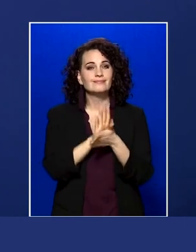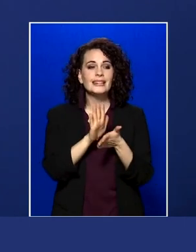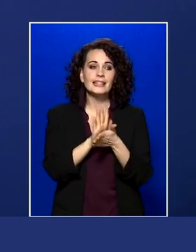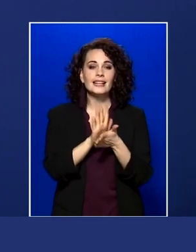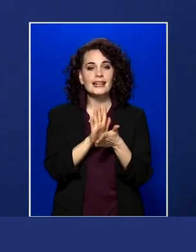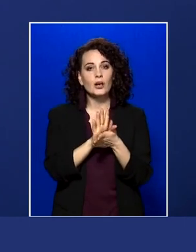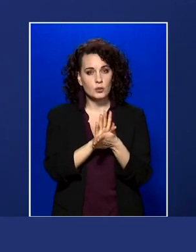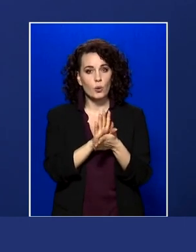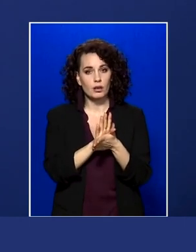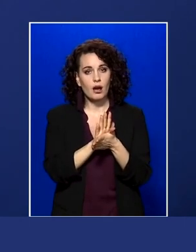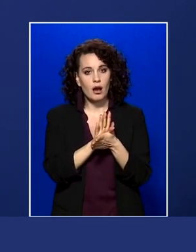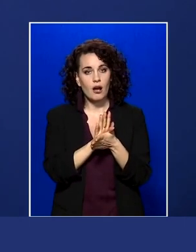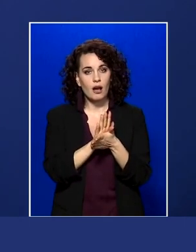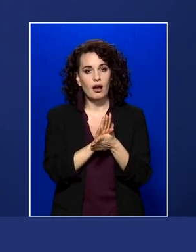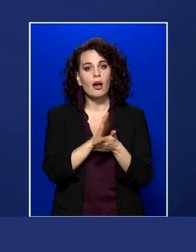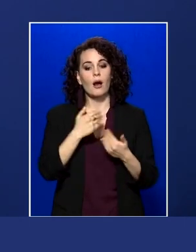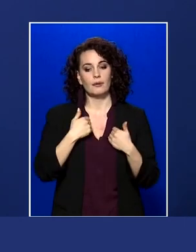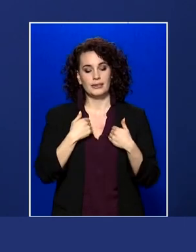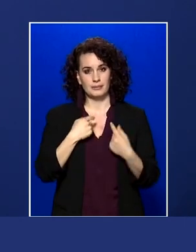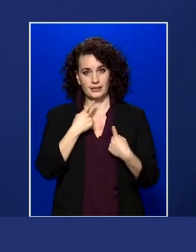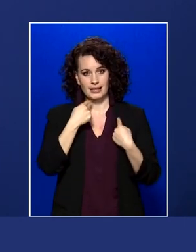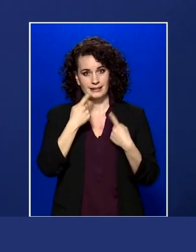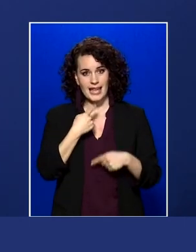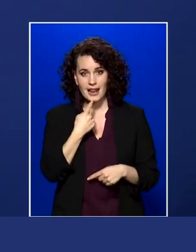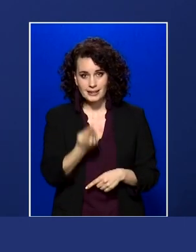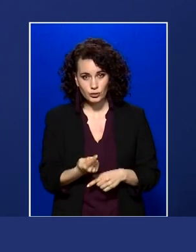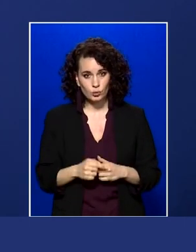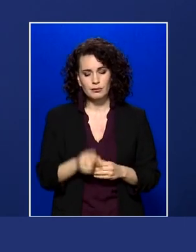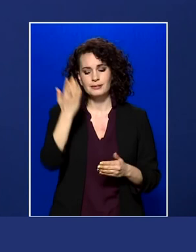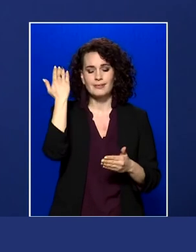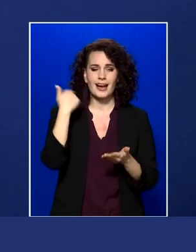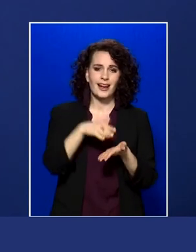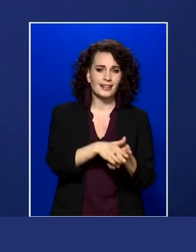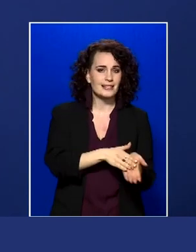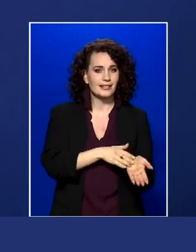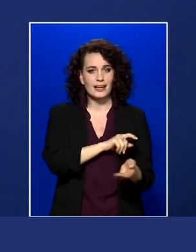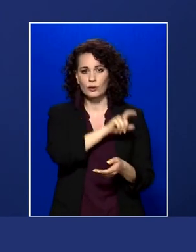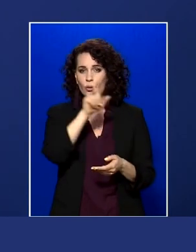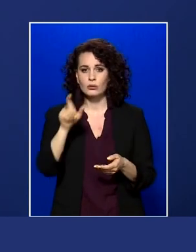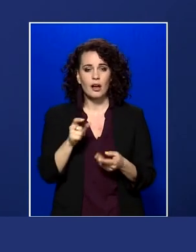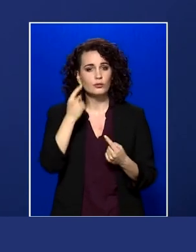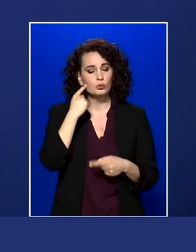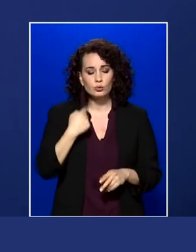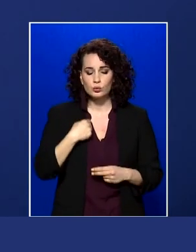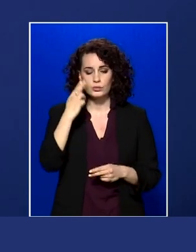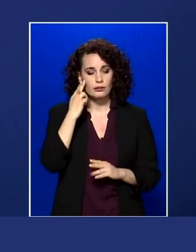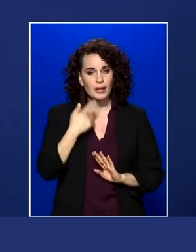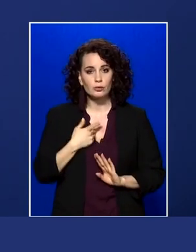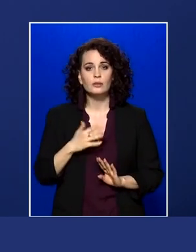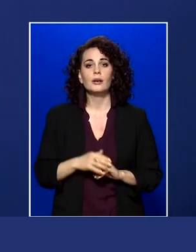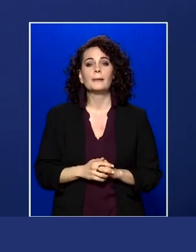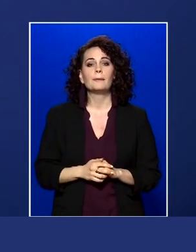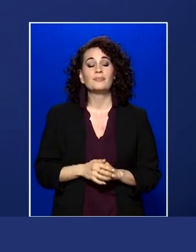illetve igazolja azt a kijelentésünket, amit a kezdetek fogva ismerünk, hogy